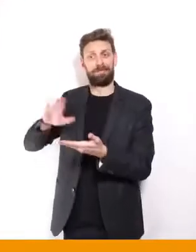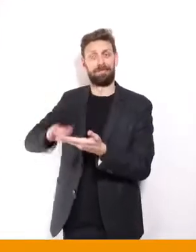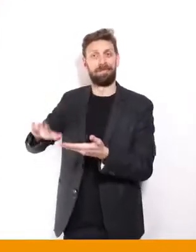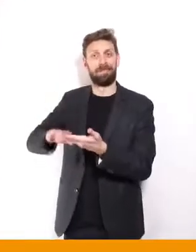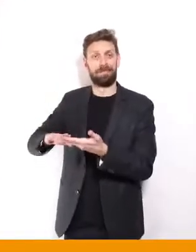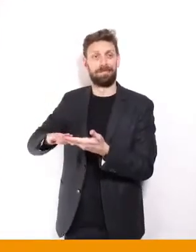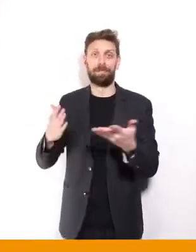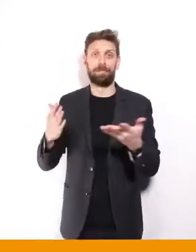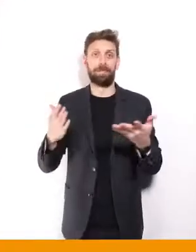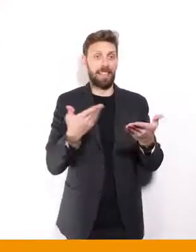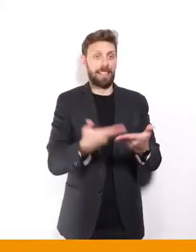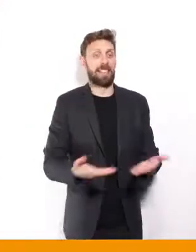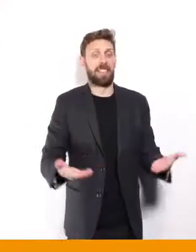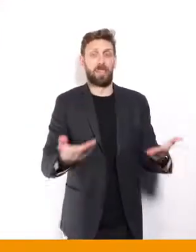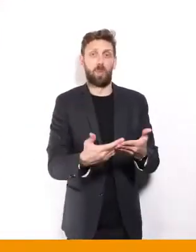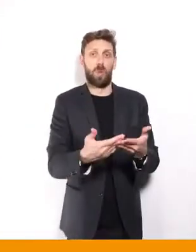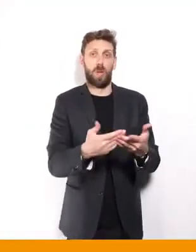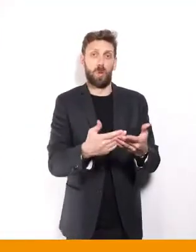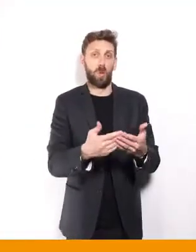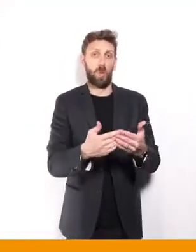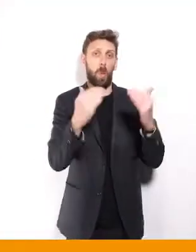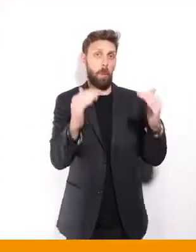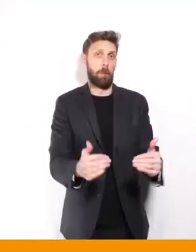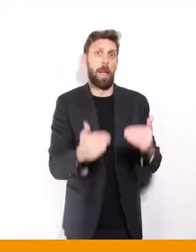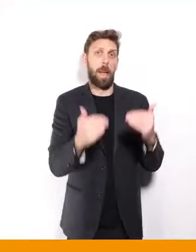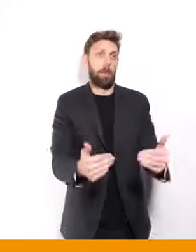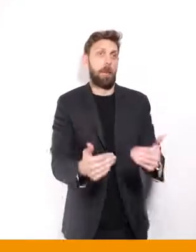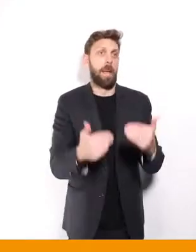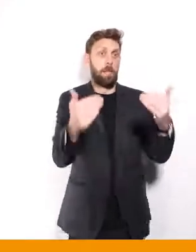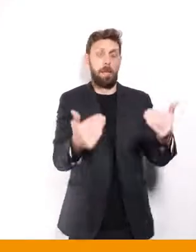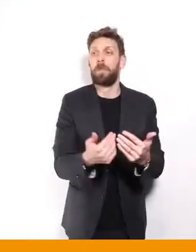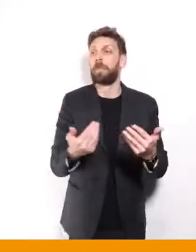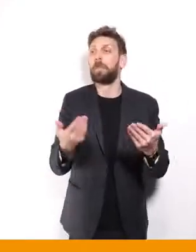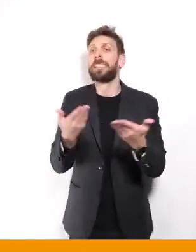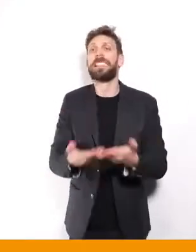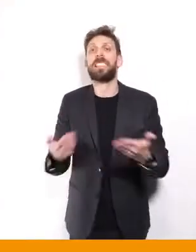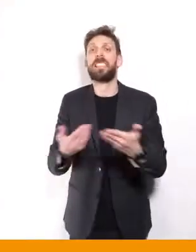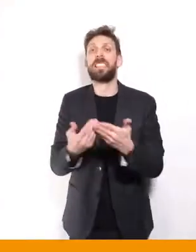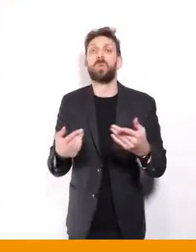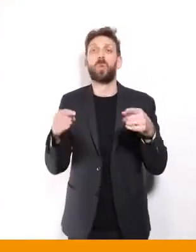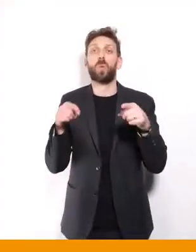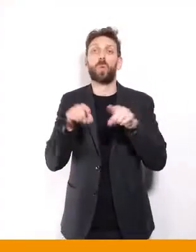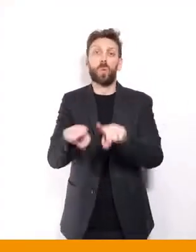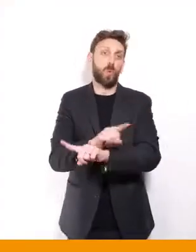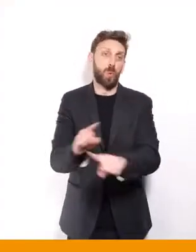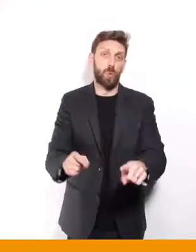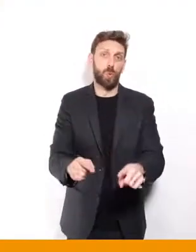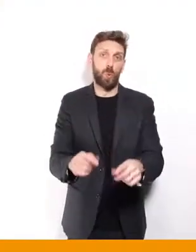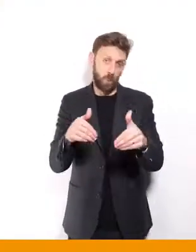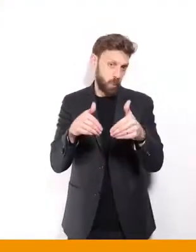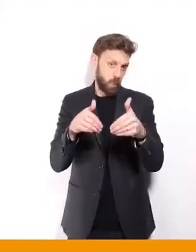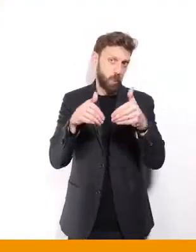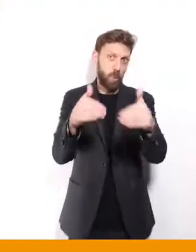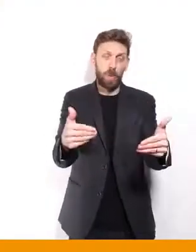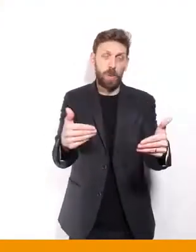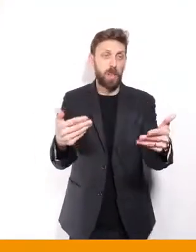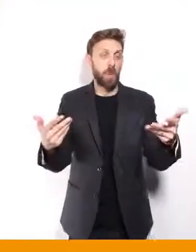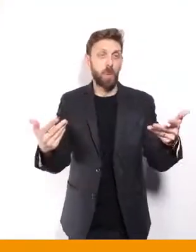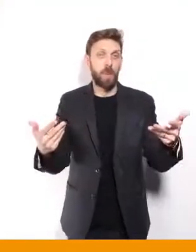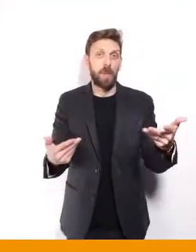perdurent, les situations injustes perdurent et finalement, personne n'y gagne rien.